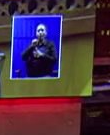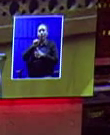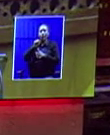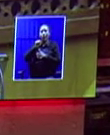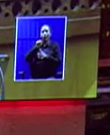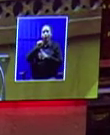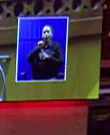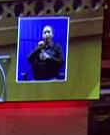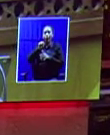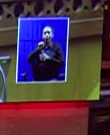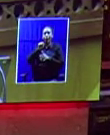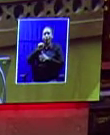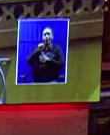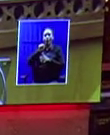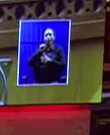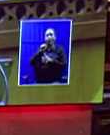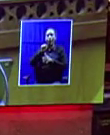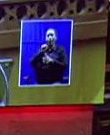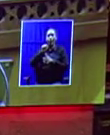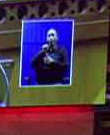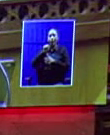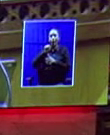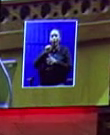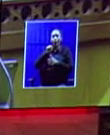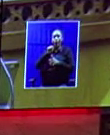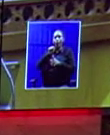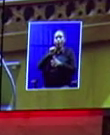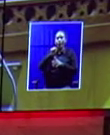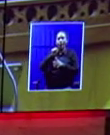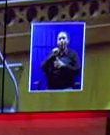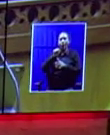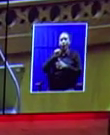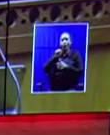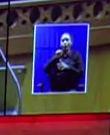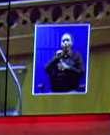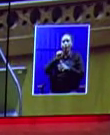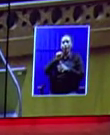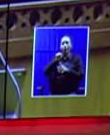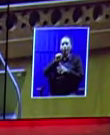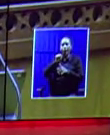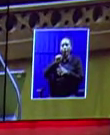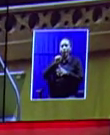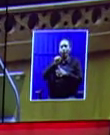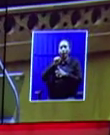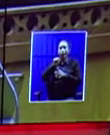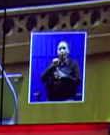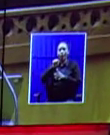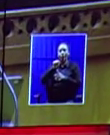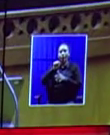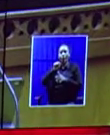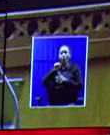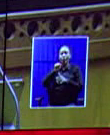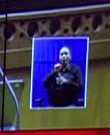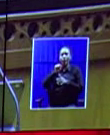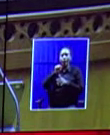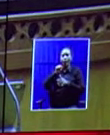Geruchte oor geldwasery in sy ANC presidentsveldtog. Berigte dat die kabinet sy Eskom reddingsplanne stuit. Opposisieleiers wat hom